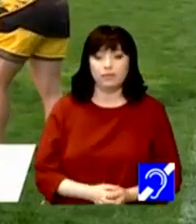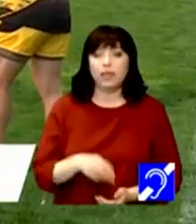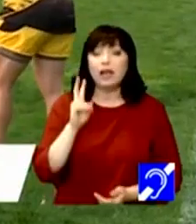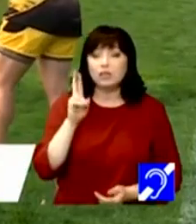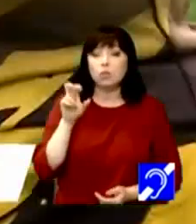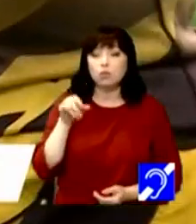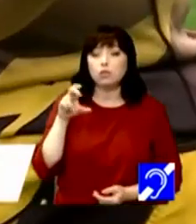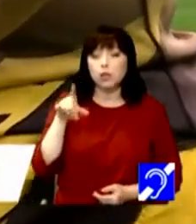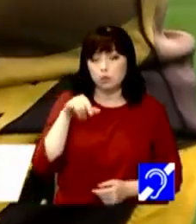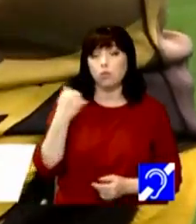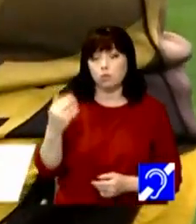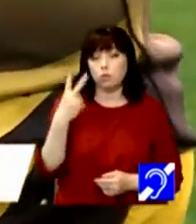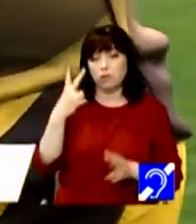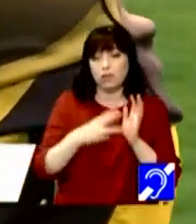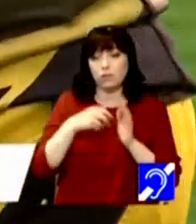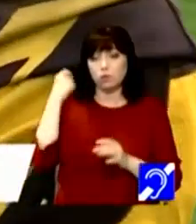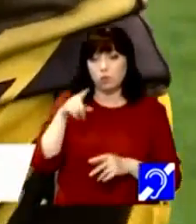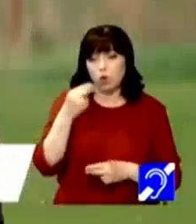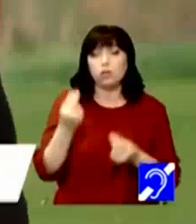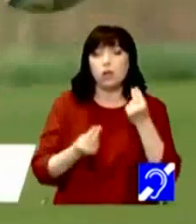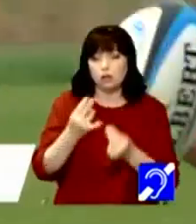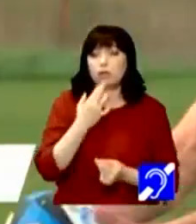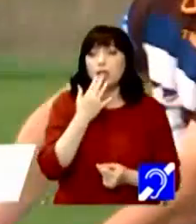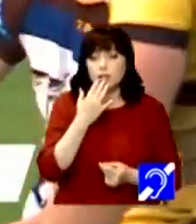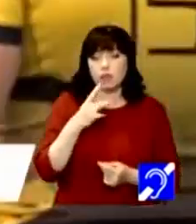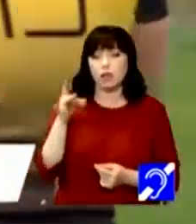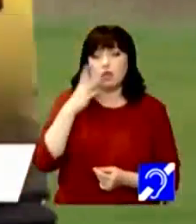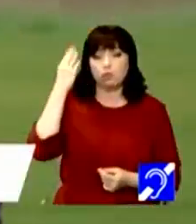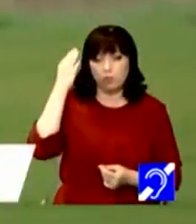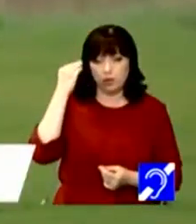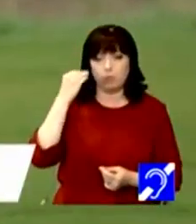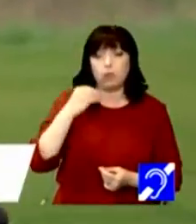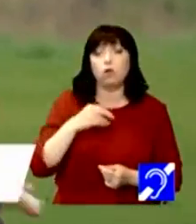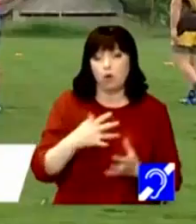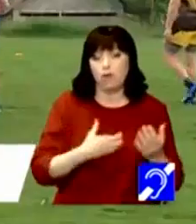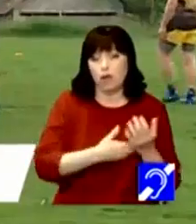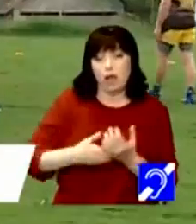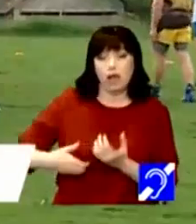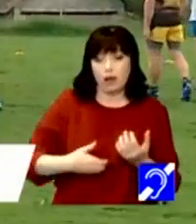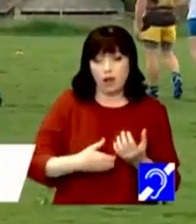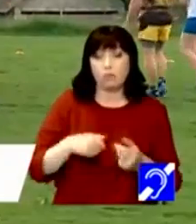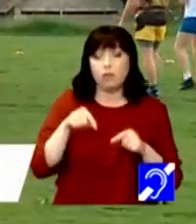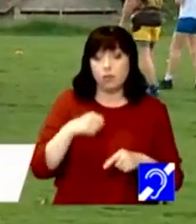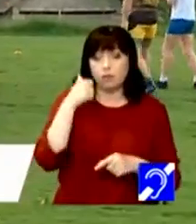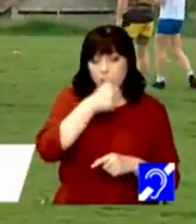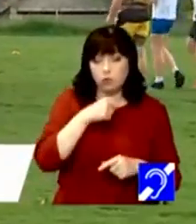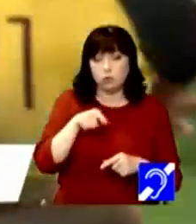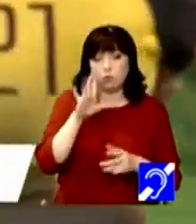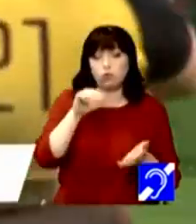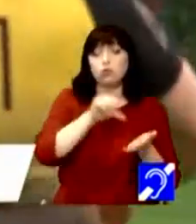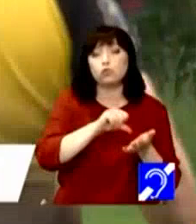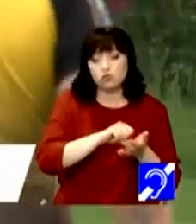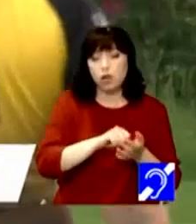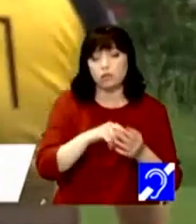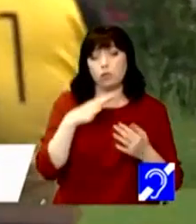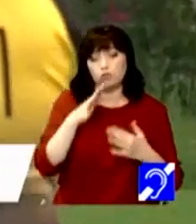Cristian Buzencu are 28 de ani și este jucătorul național al Republicii Moldova de rugby. Din acest sezon va evolua pentru Rugby